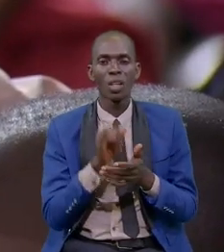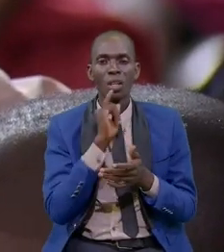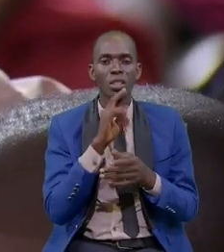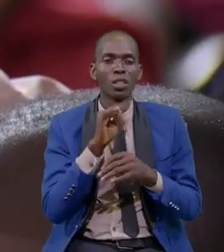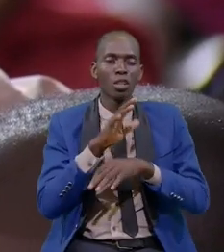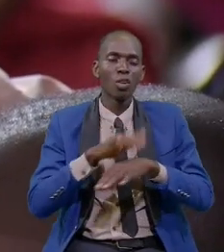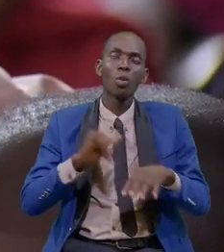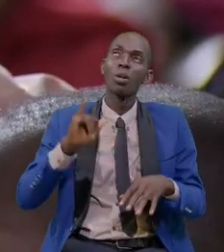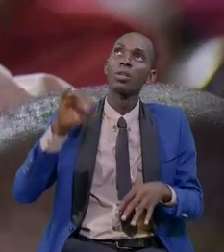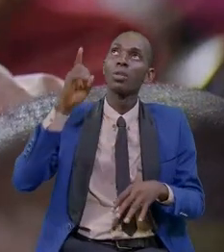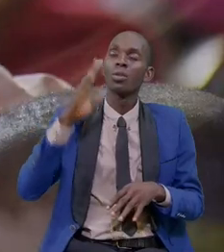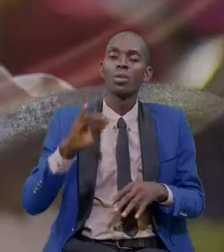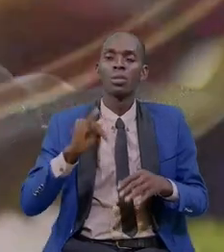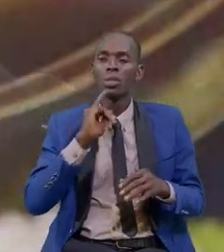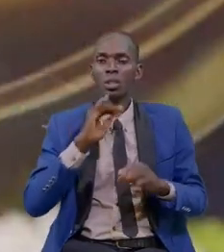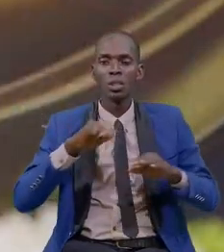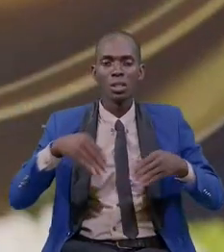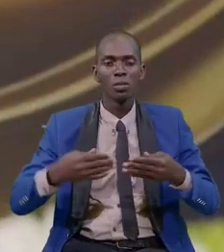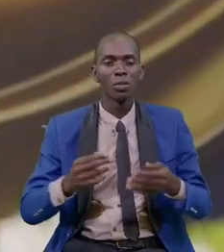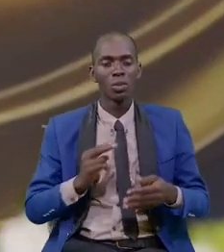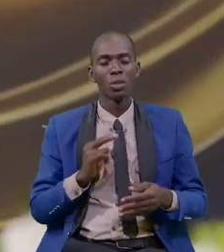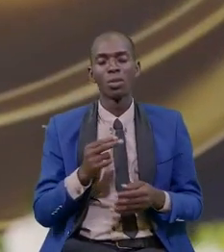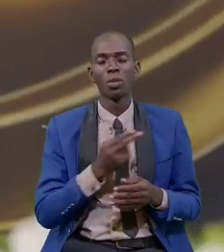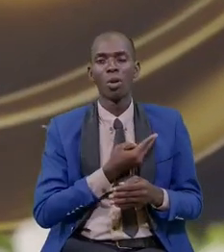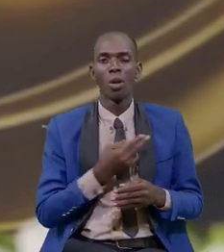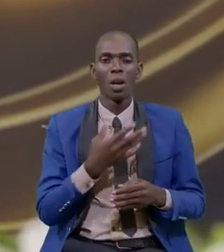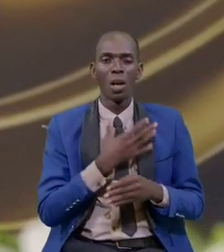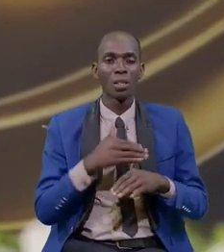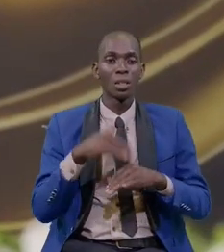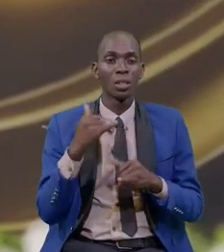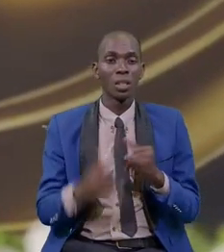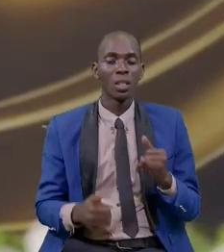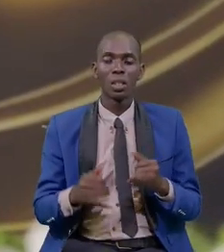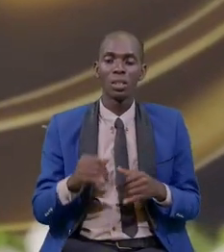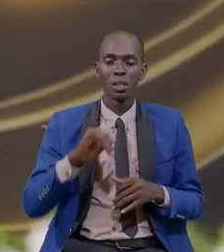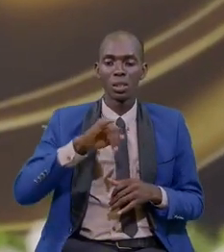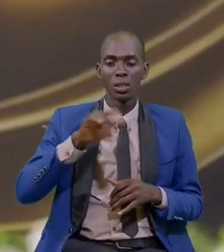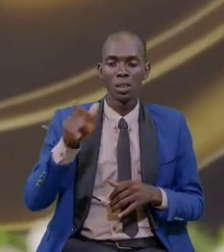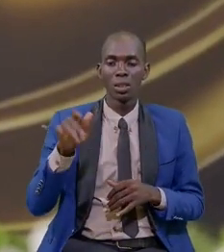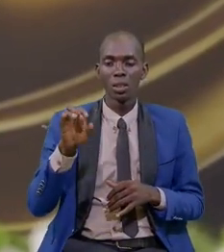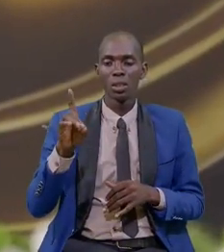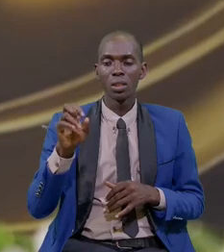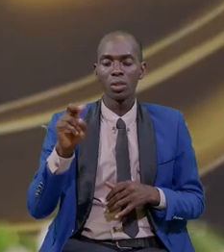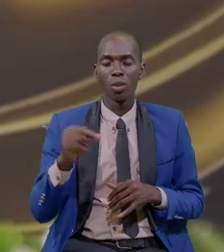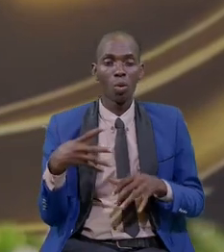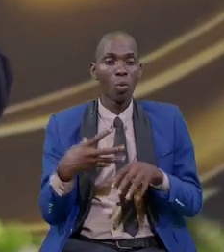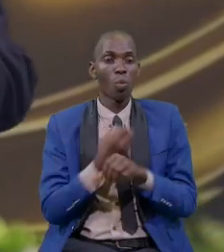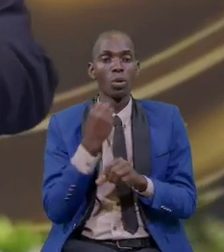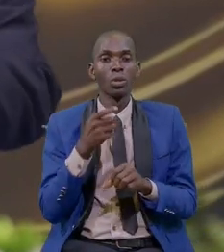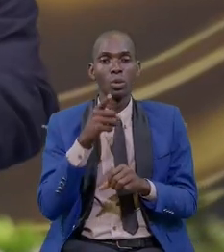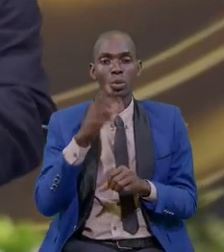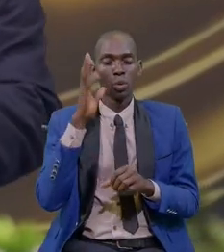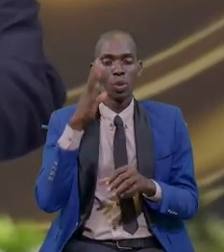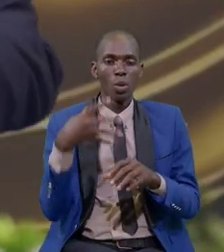lancer. Regardez le verset 22, le verset 22. Finalement, il a vaincu la bataille. Vous allez vaincre toute bataille.